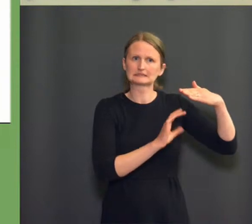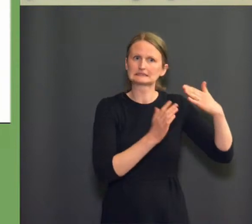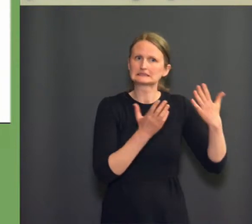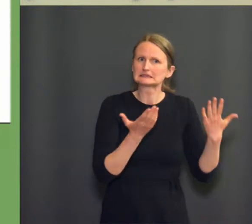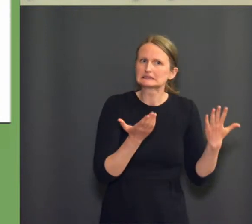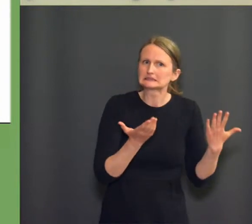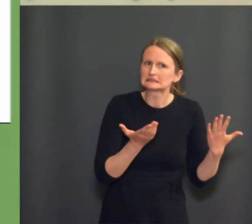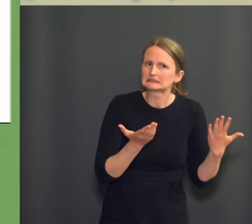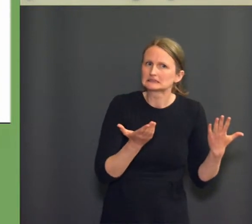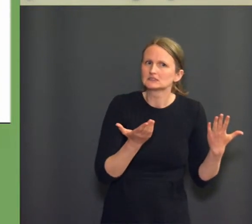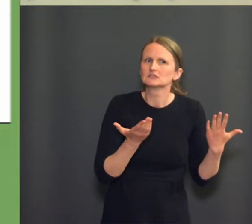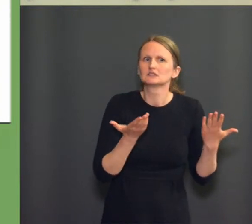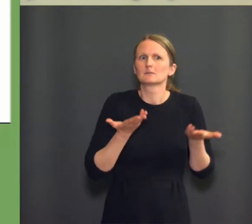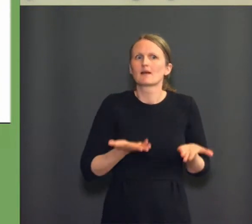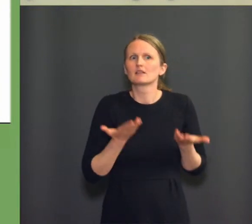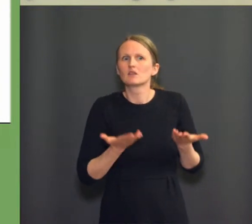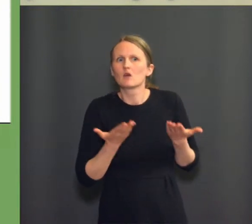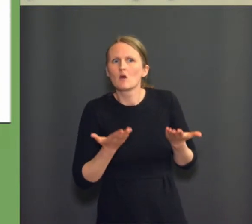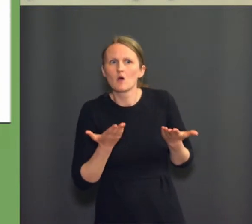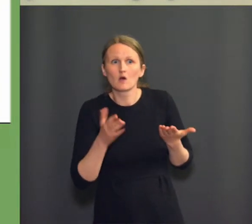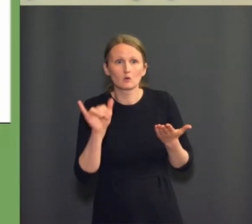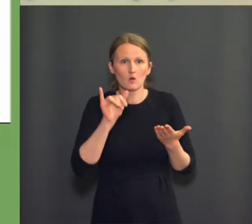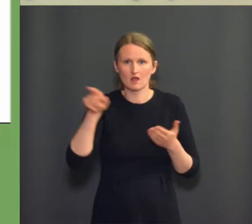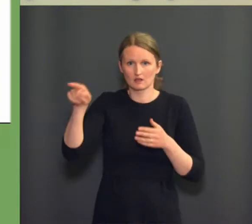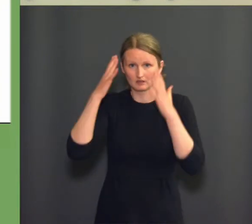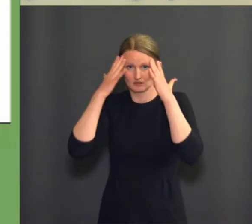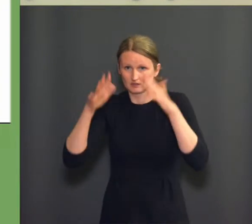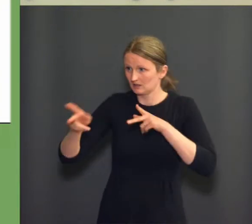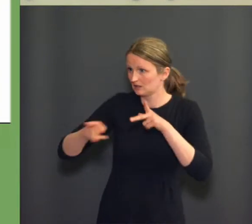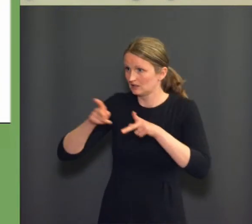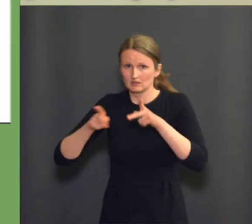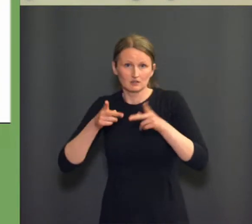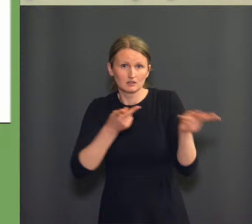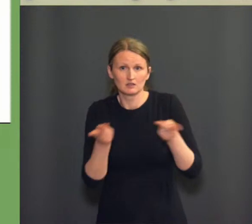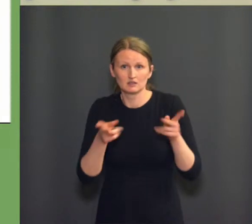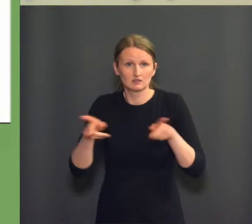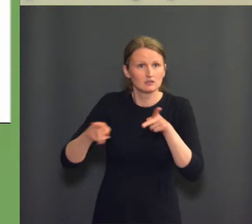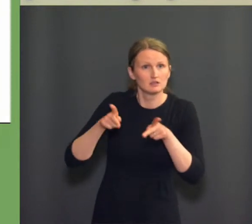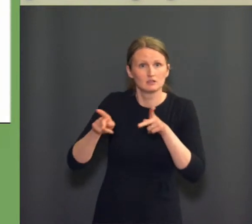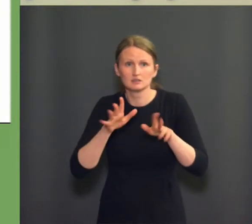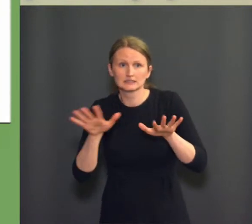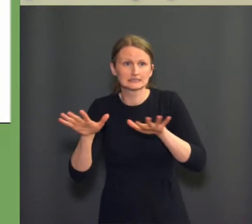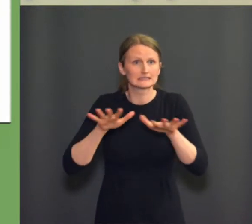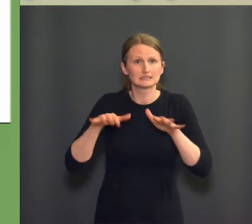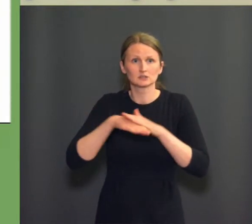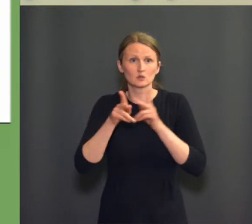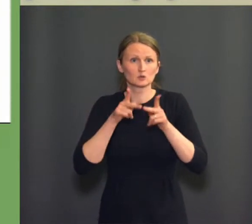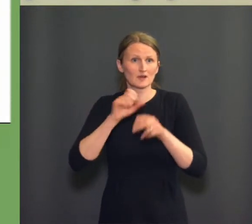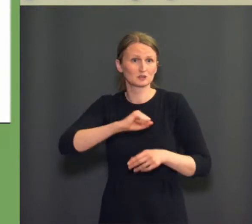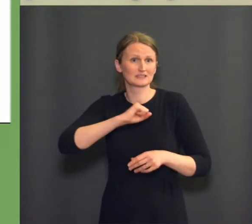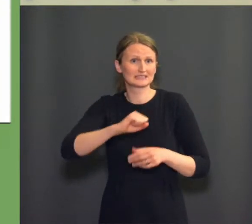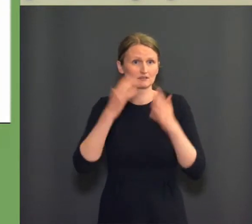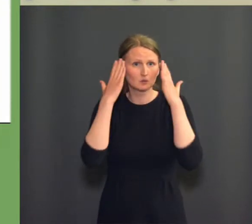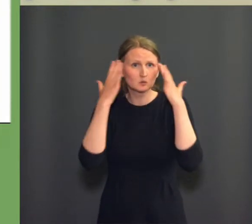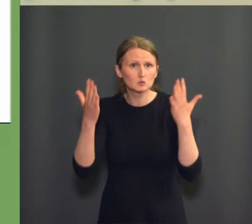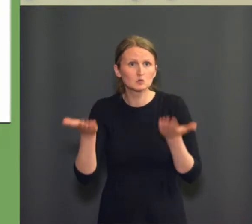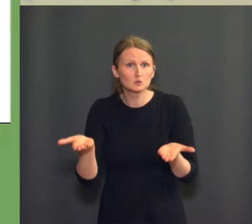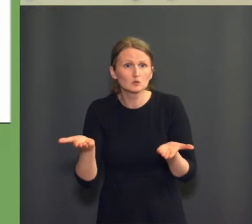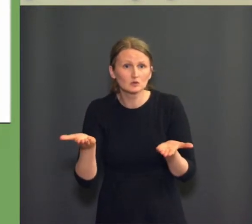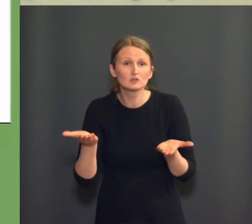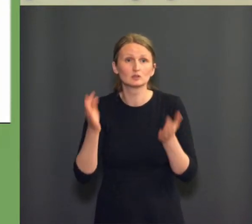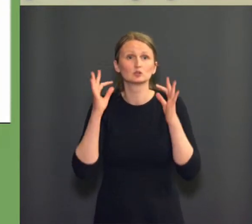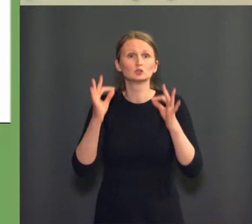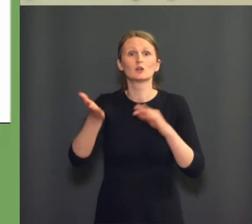activité qui est relativement importante. Il y a plus que dans des périodes de grand confinement, d'accidents de la route, par exemple. Et donc, il est